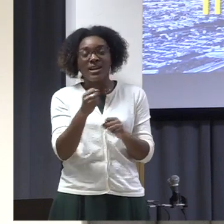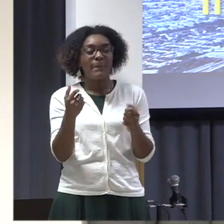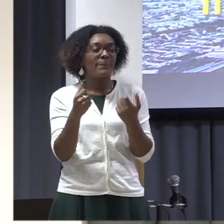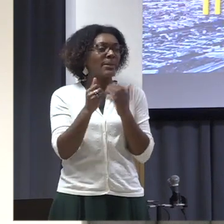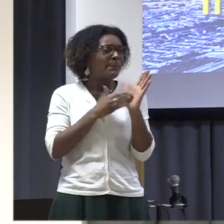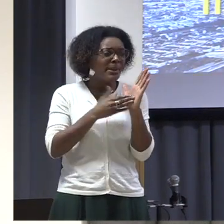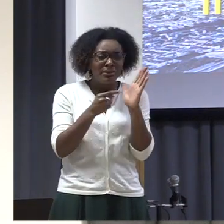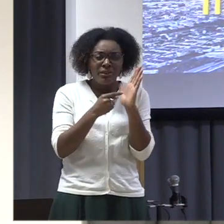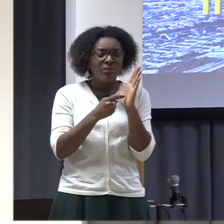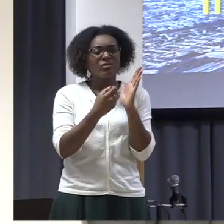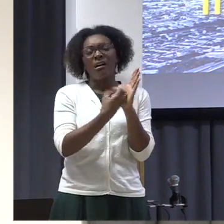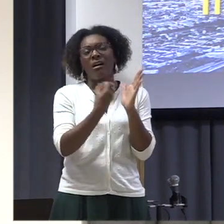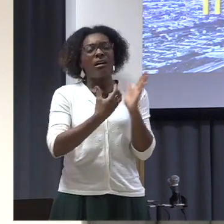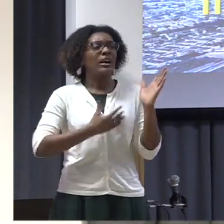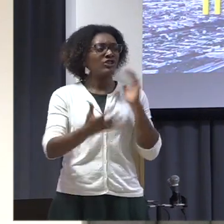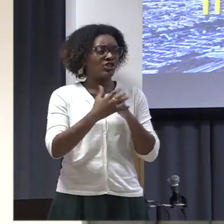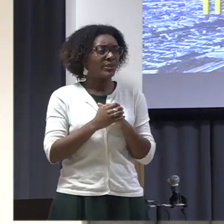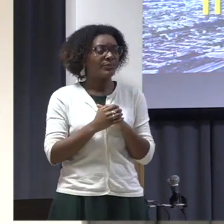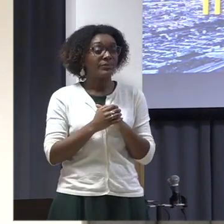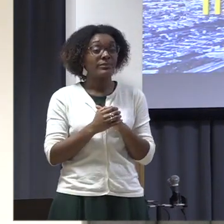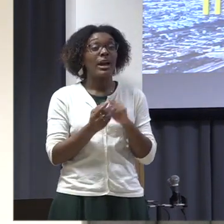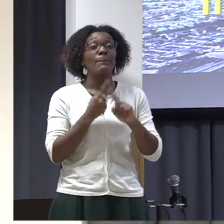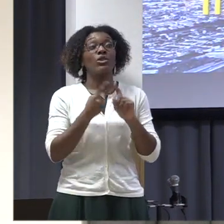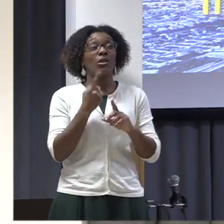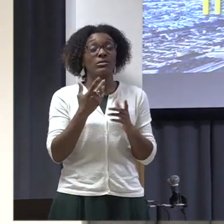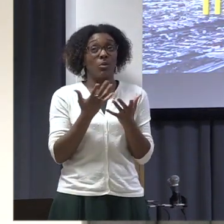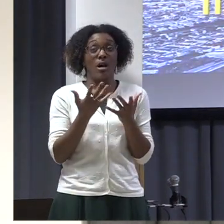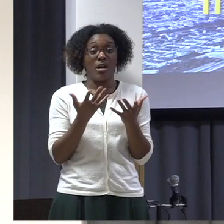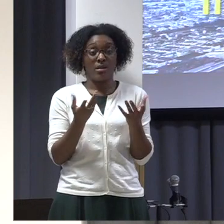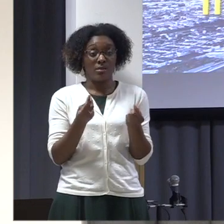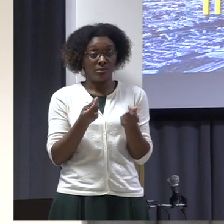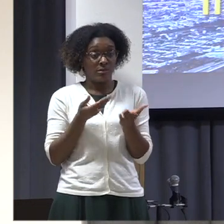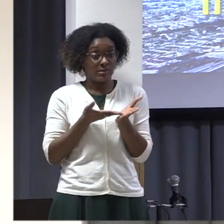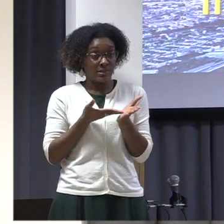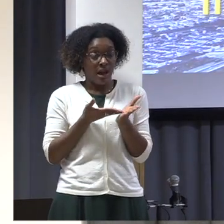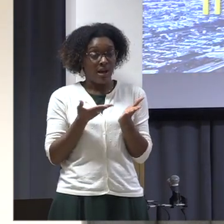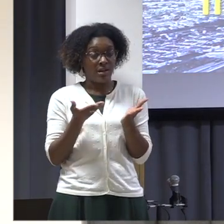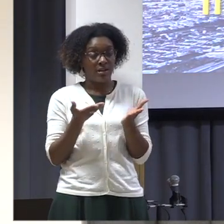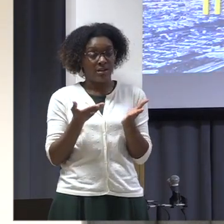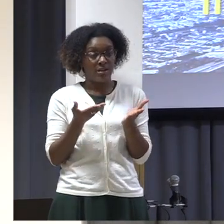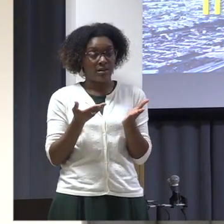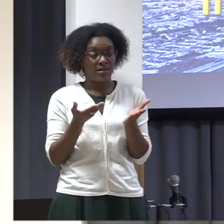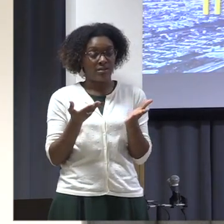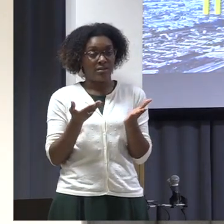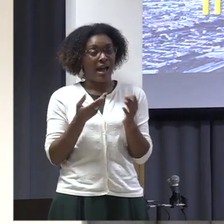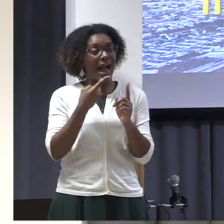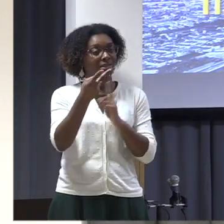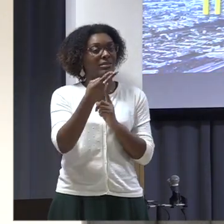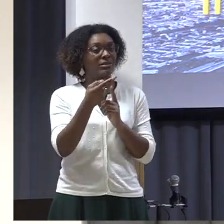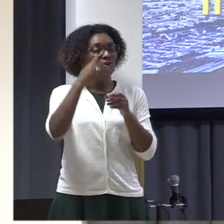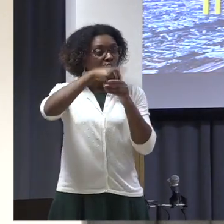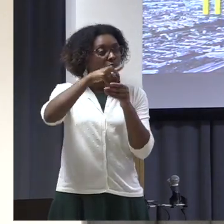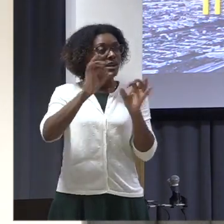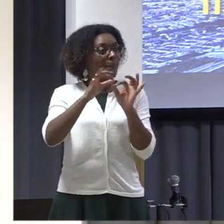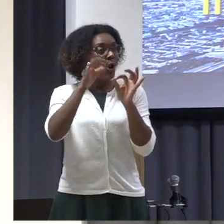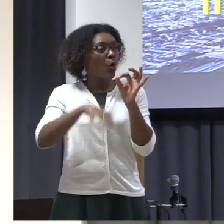laissé et le plus intéressant dans ce livre c'est qu'il n'y a pas de conclusion le livre se termine sans aucune conclusion comme